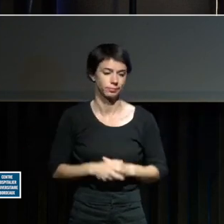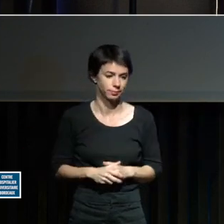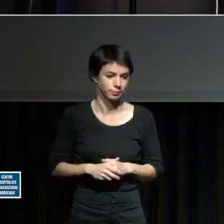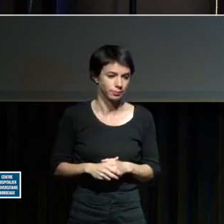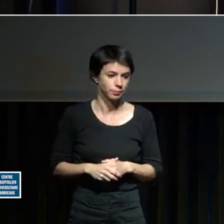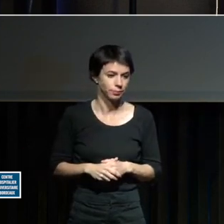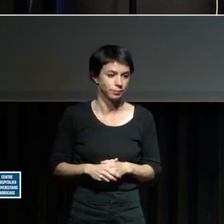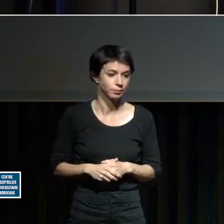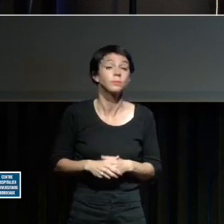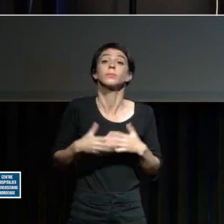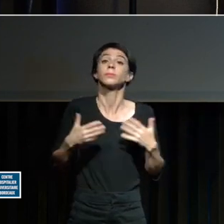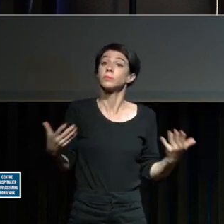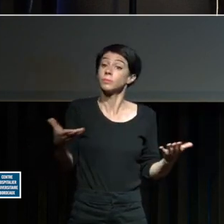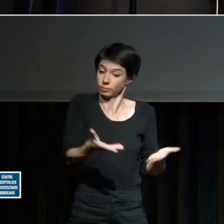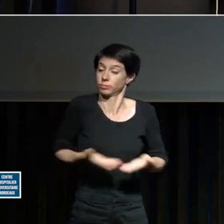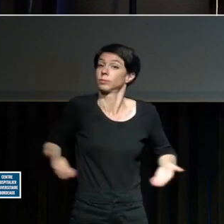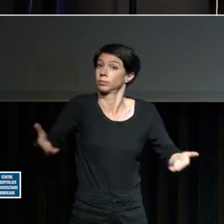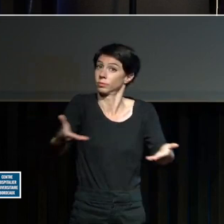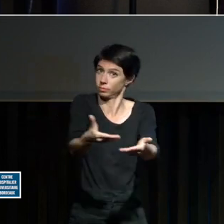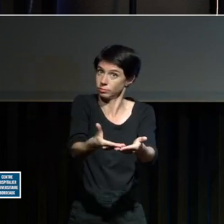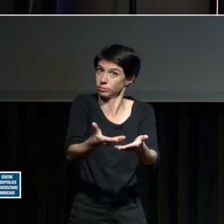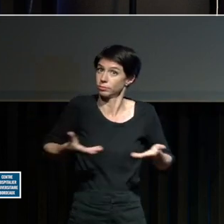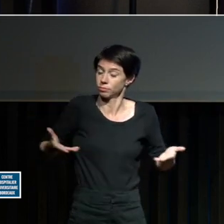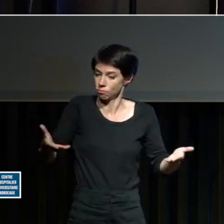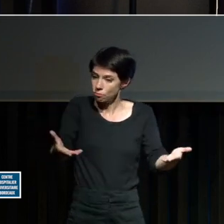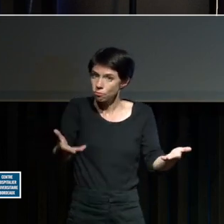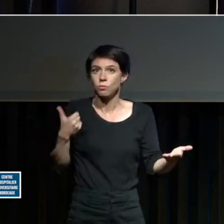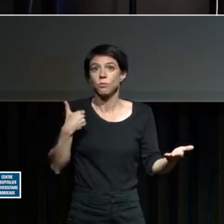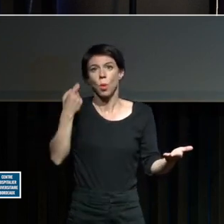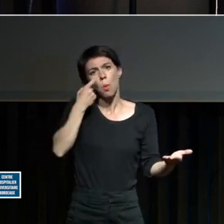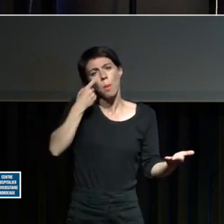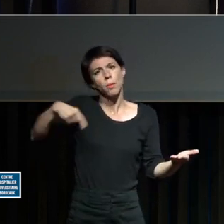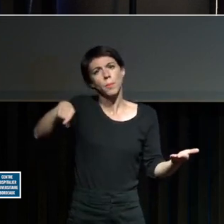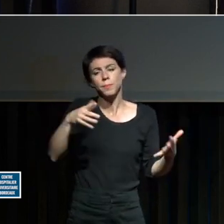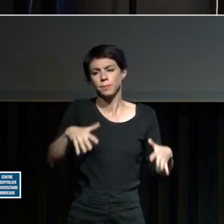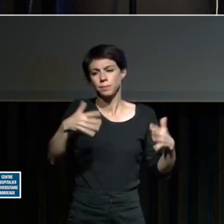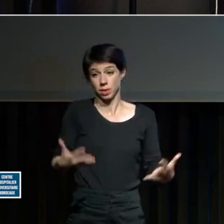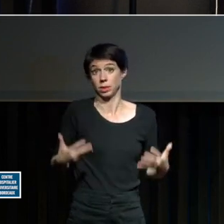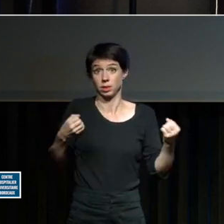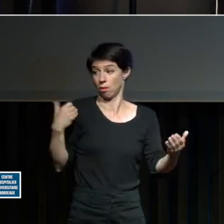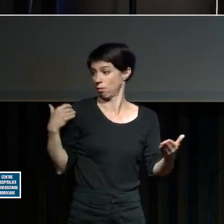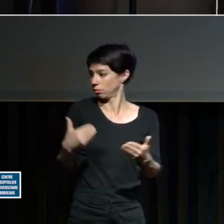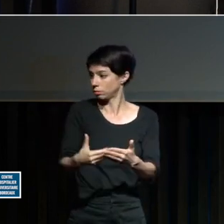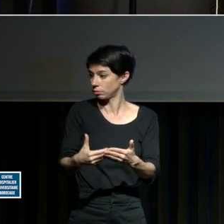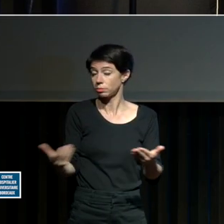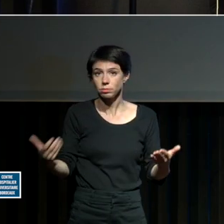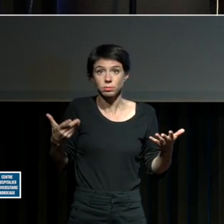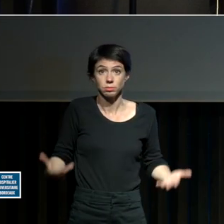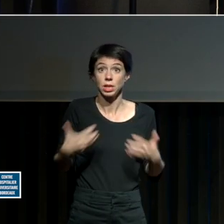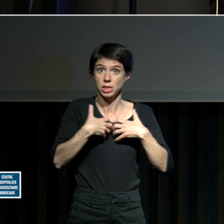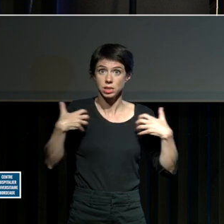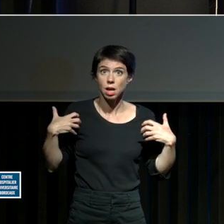Donc, ainsi, dans ce contexte, on assiste finalement depuis plus de 10 ans à un foisonnement d'articles